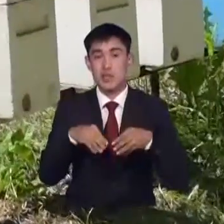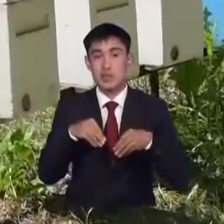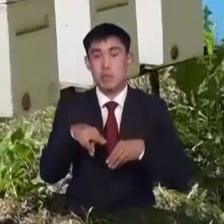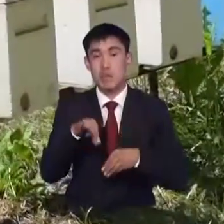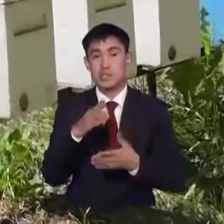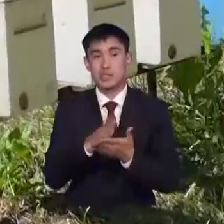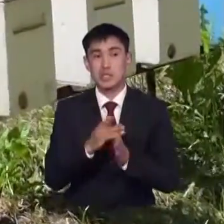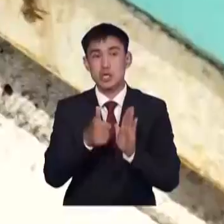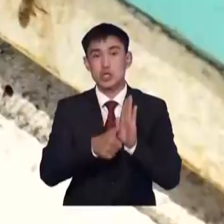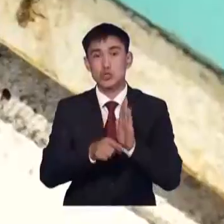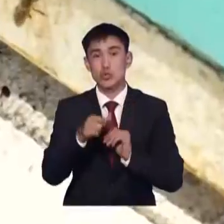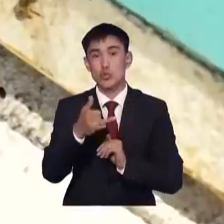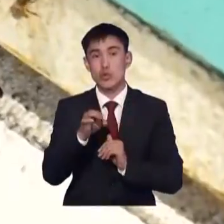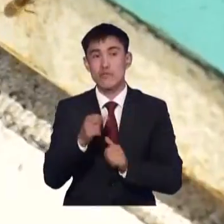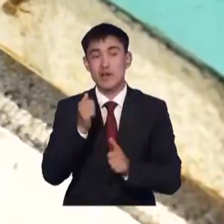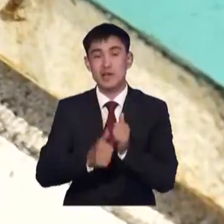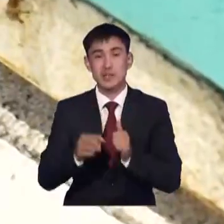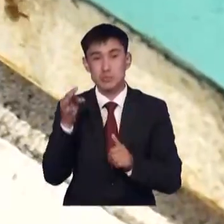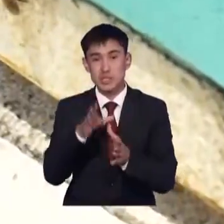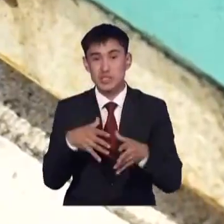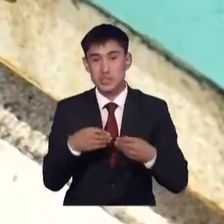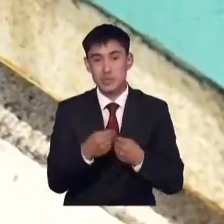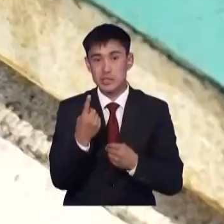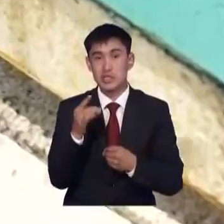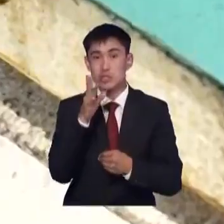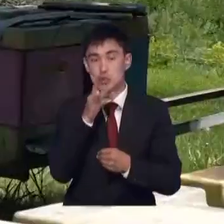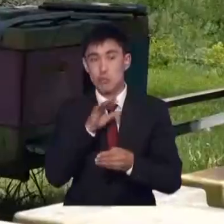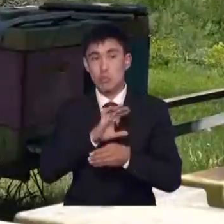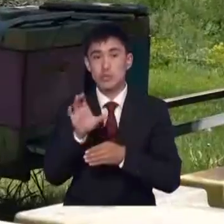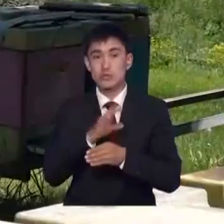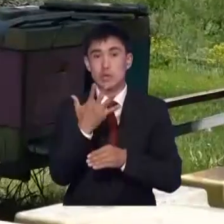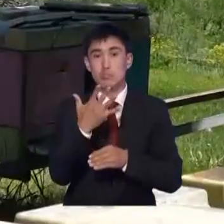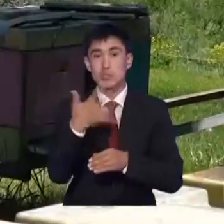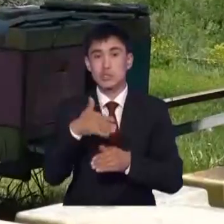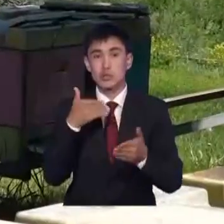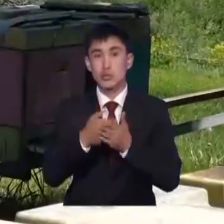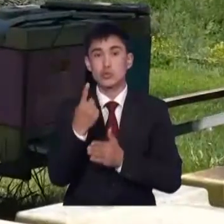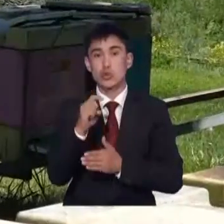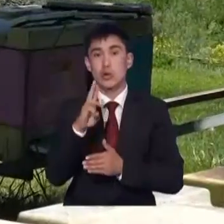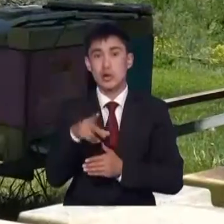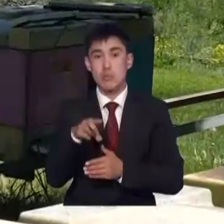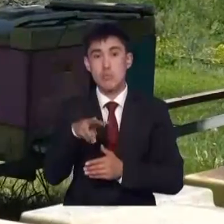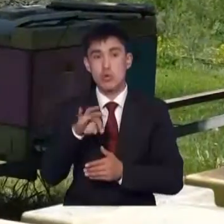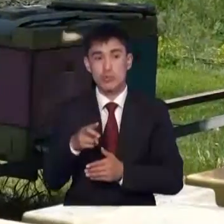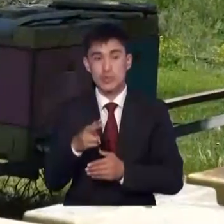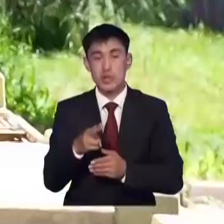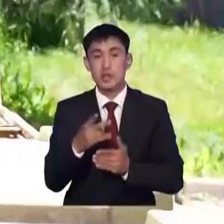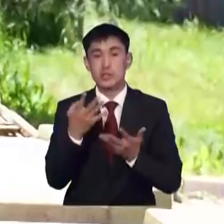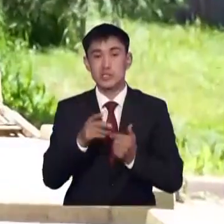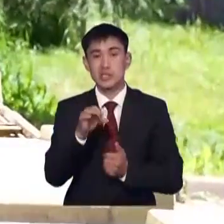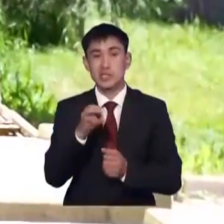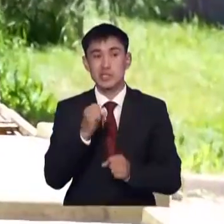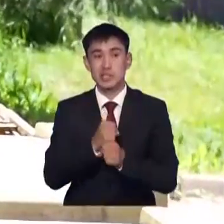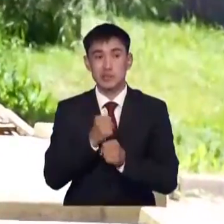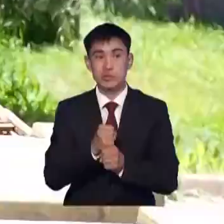находится около 600 ульев каждая пчелиная семья за сезон может производить от 50 до 100 кг мёда Но поскольку Сергей